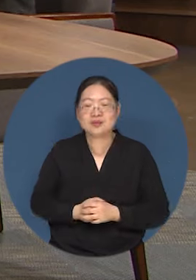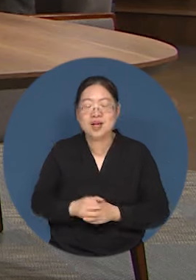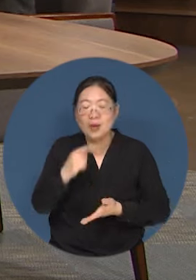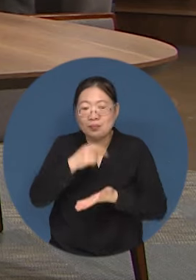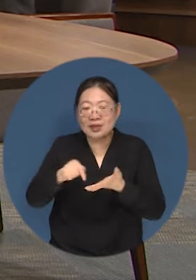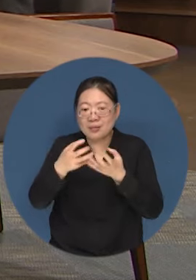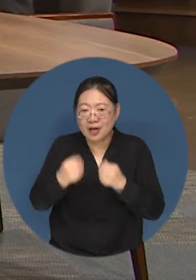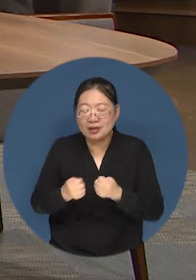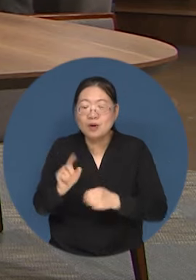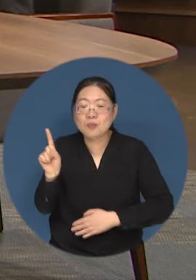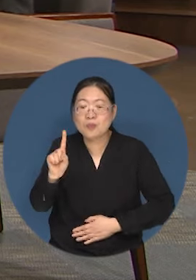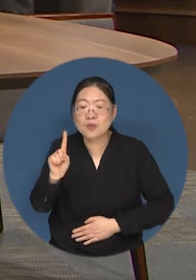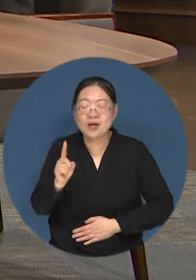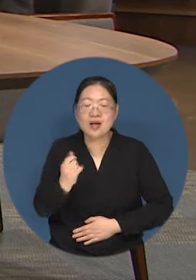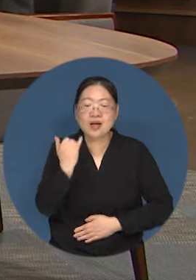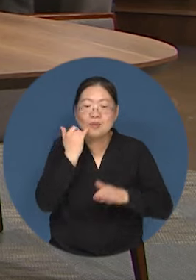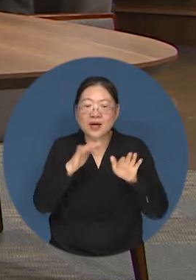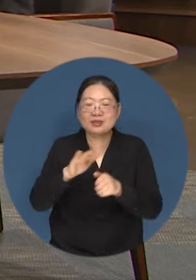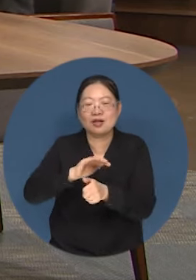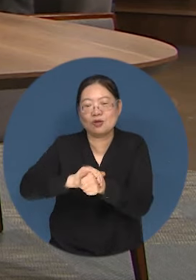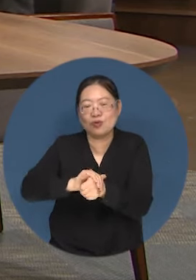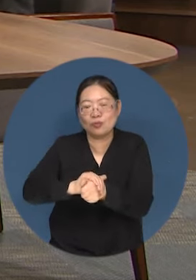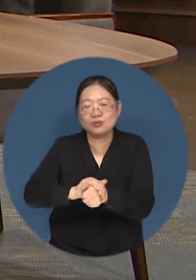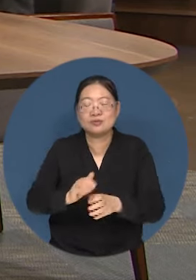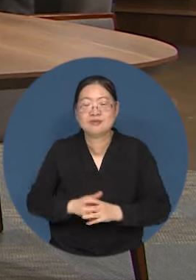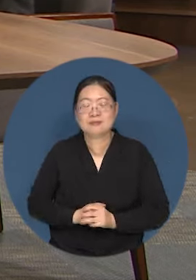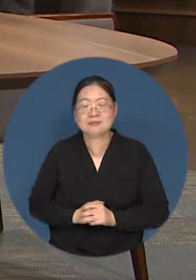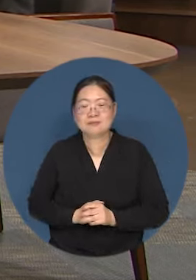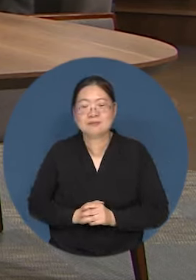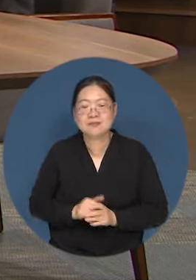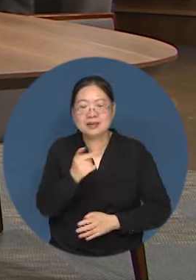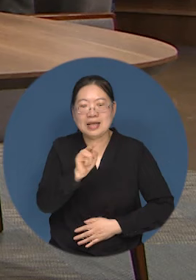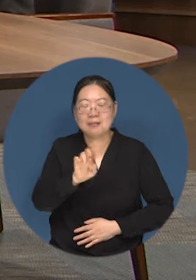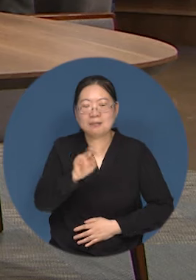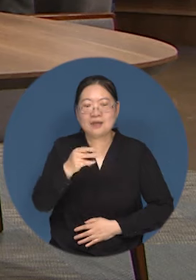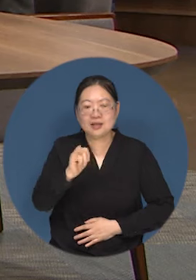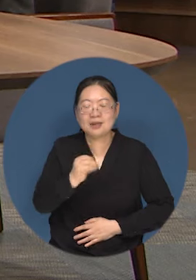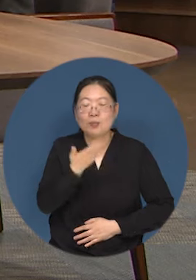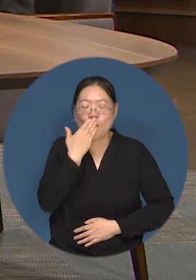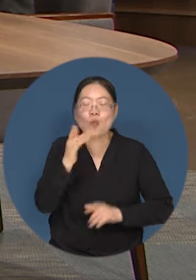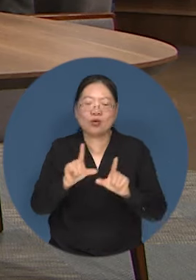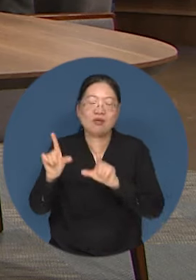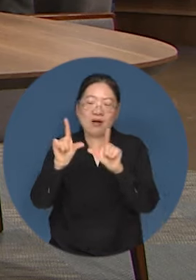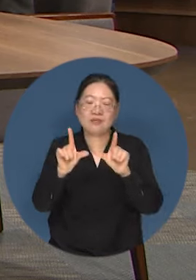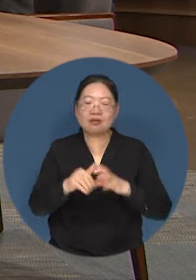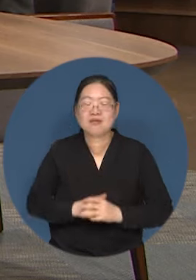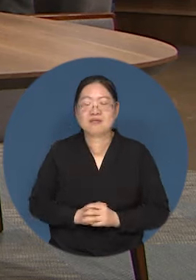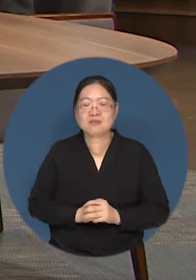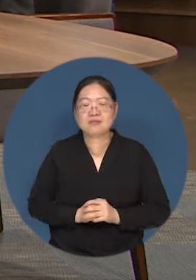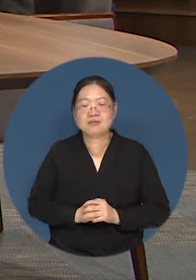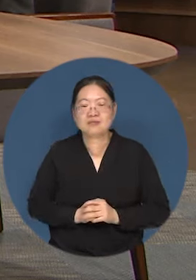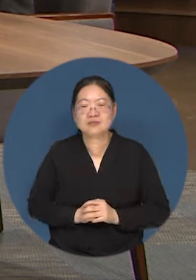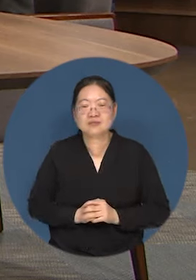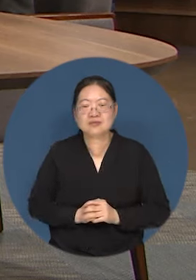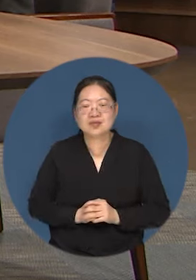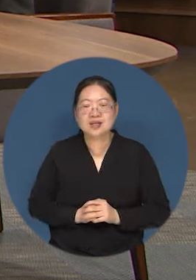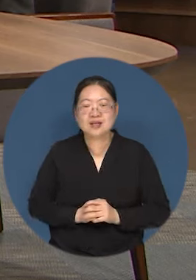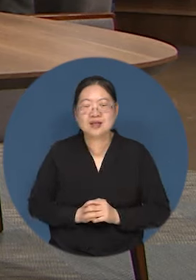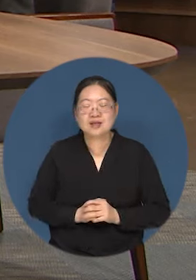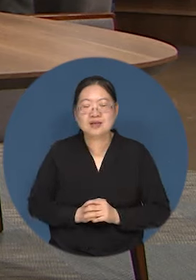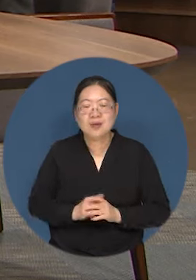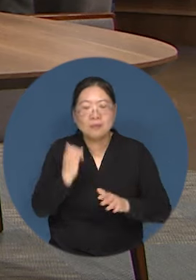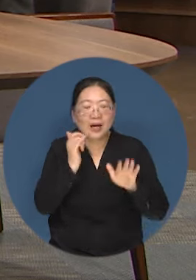피해를 많이 보는 게 바다거북이죠. 바다거북. 바다거북은 해파리를 먹거든요. 해파리도 먹고 이제 해조류를